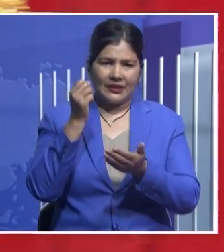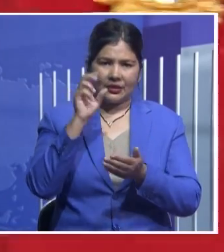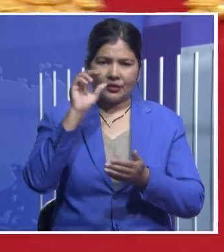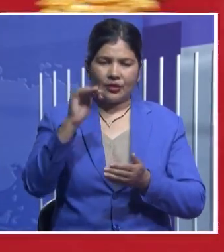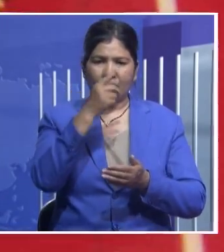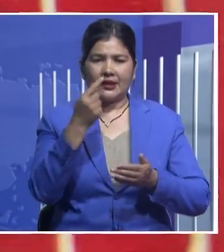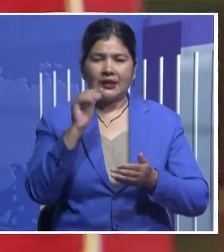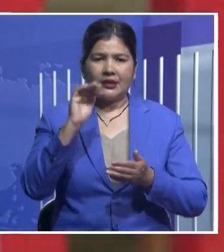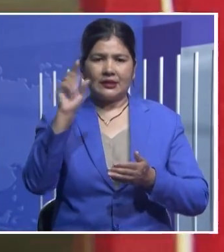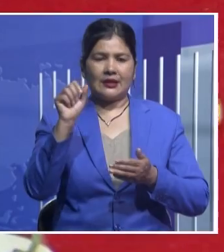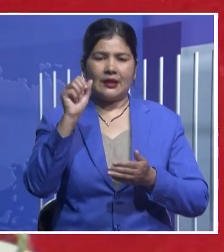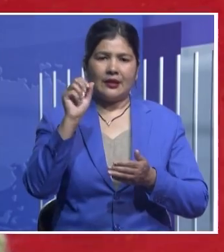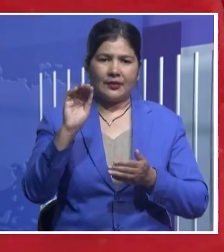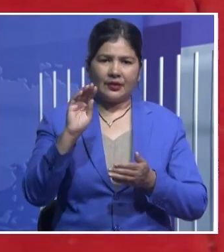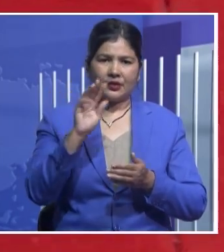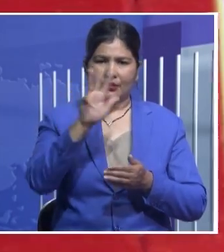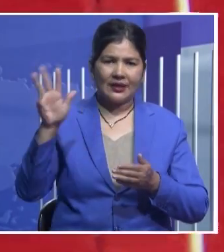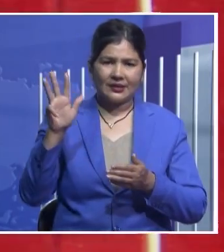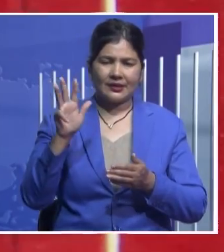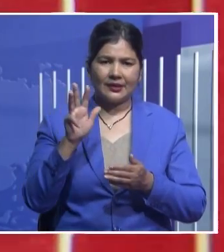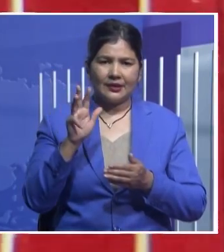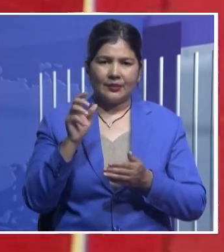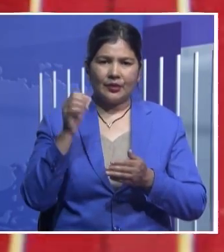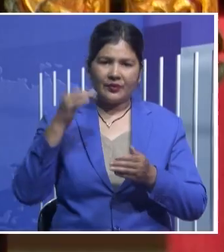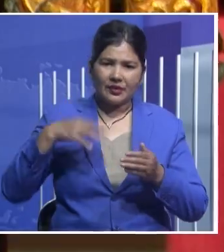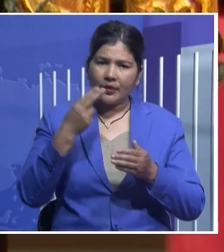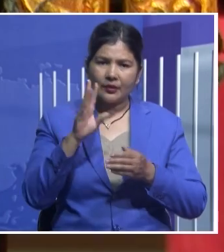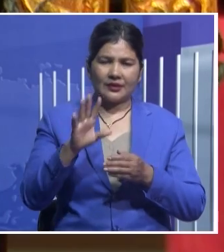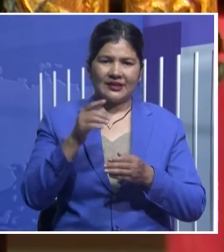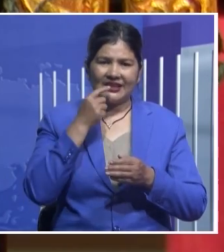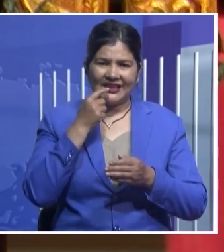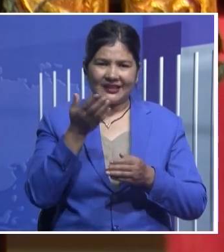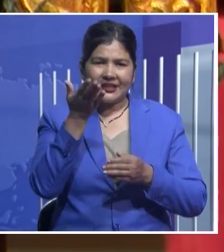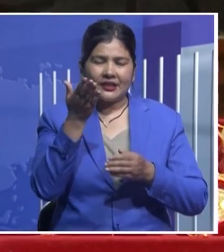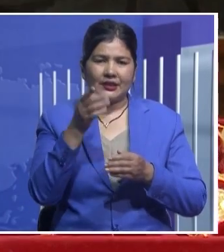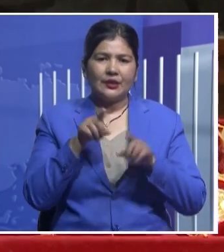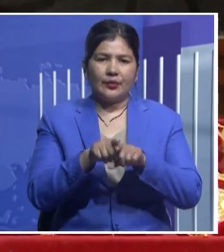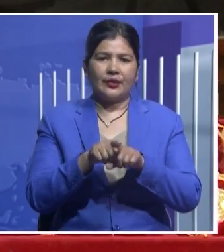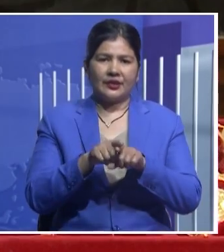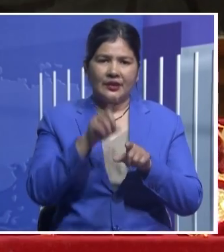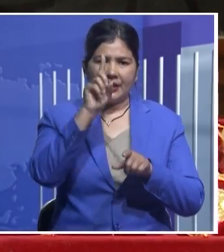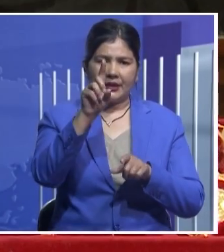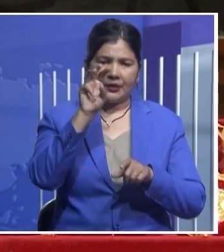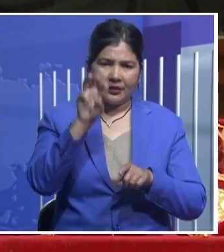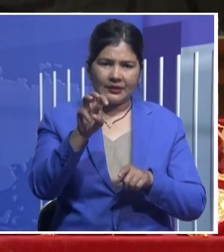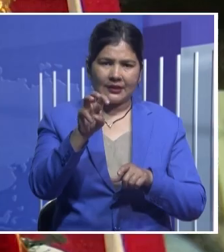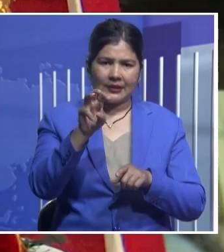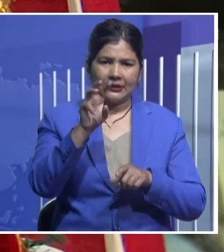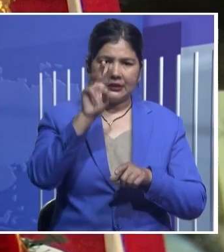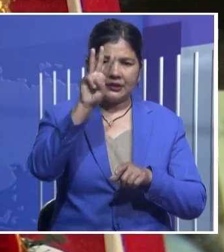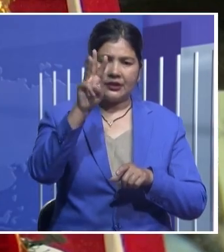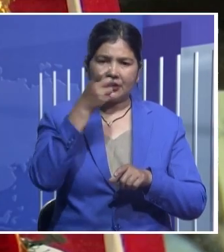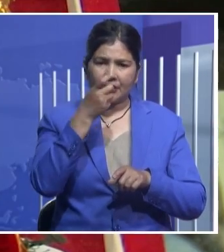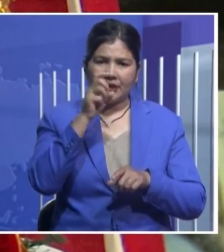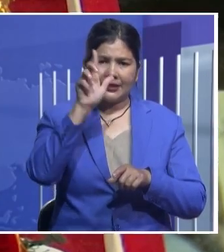तोला 79,000 रुपियाँ कायम भएको छ। यस्तै आज चाँदी पनि तोलामा 40 रुपियाँले बढेर प्रति तोला 1,375 रुपियाँ